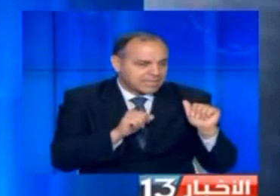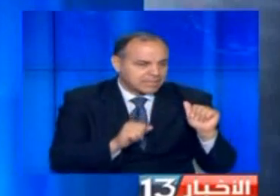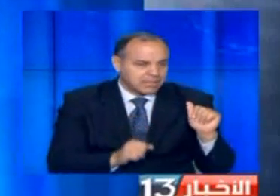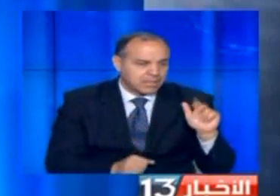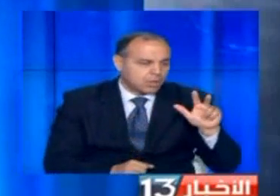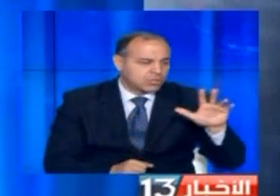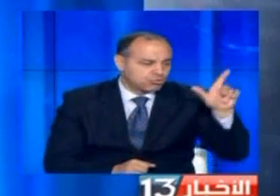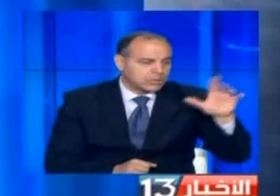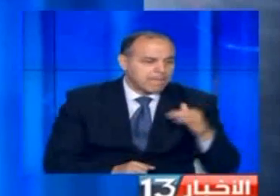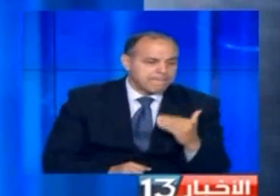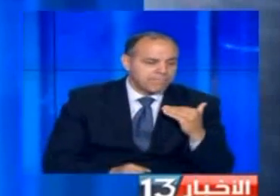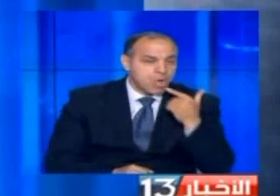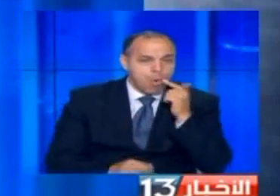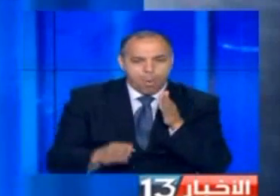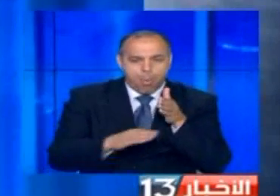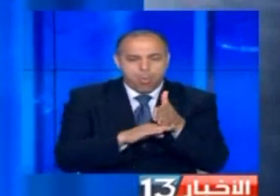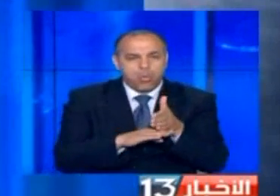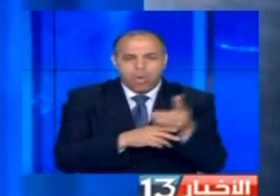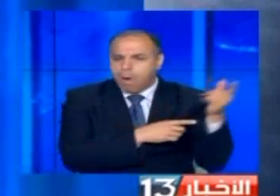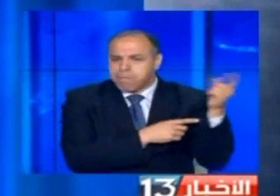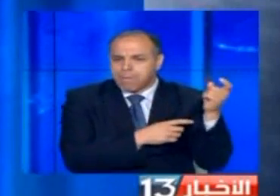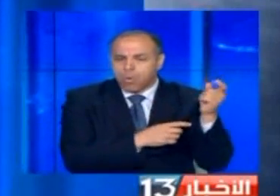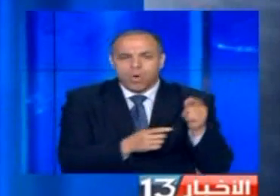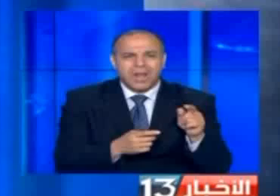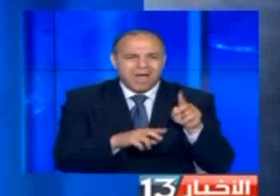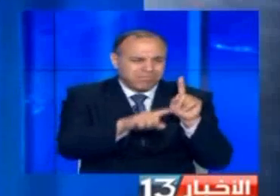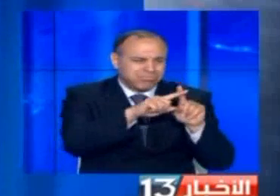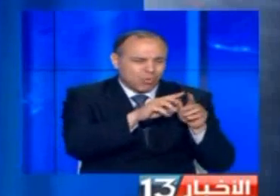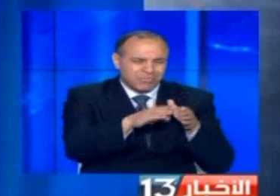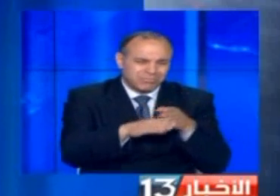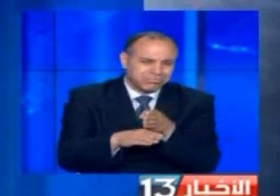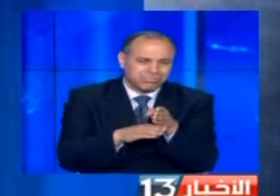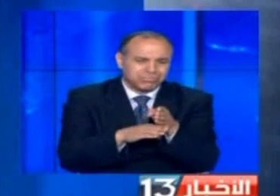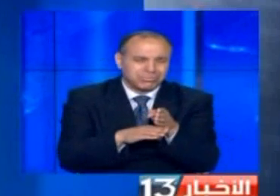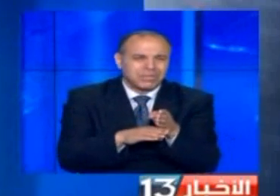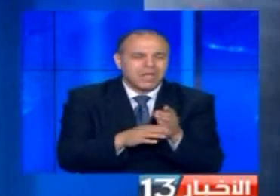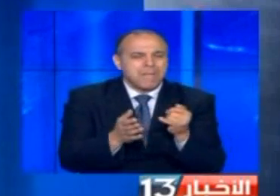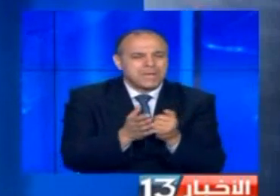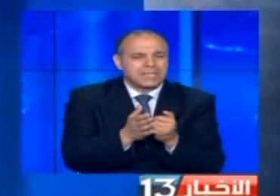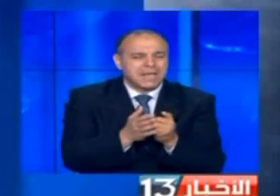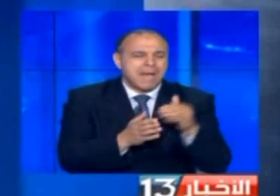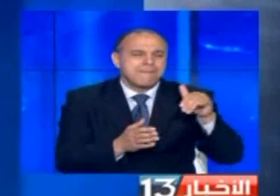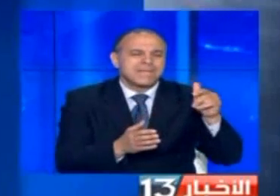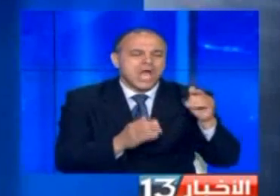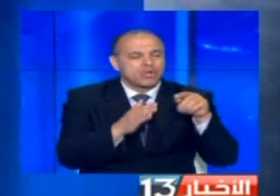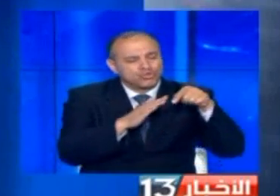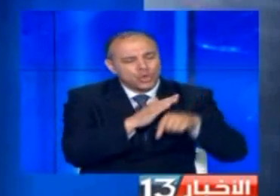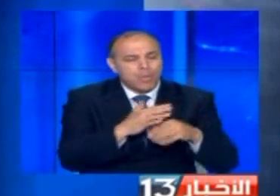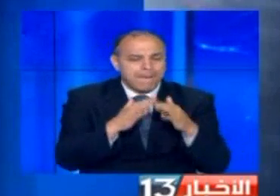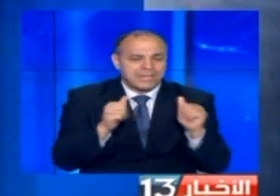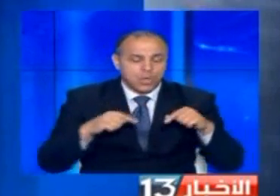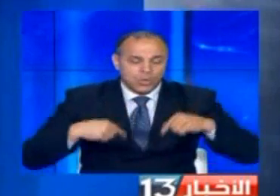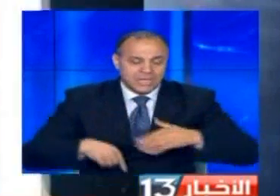35 شخصا في هجوم بالرصاص على اقباط كانوا في طريقهم الى محافظه المنيا جنوب مصر وكانت